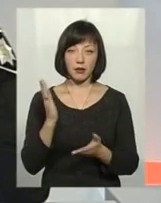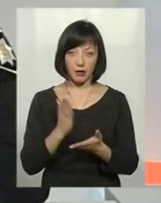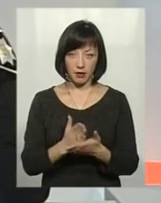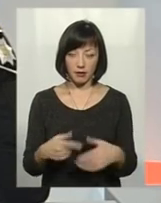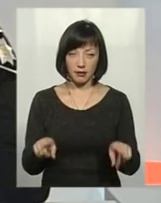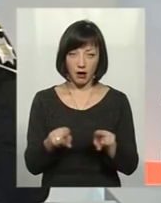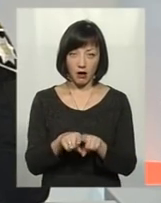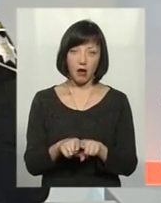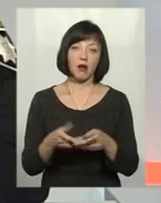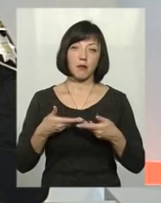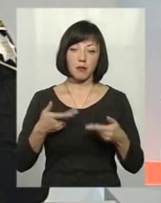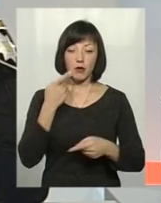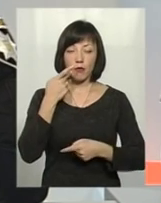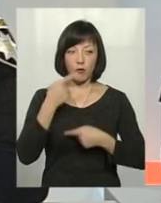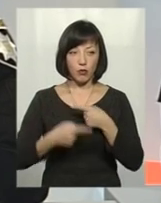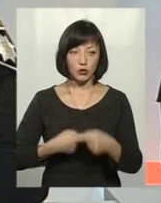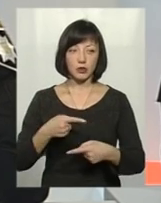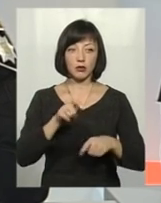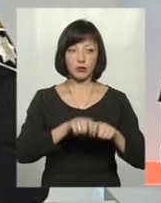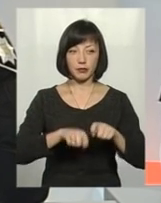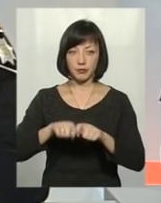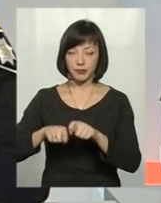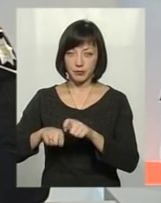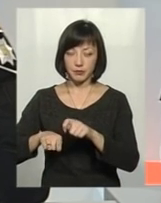і ми постійно моніторимо